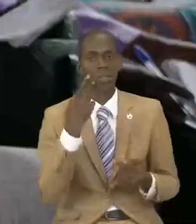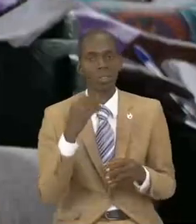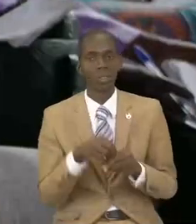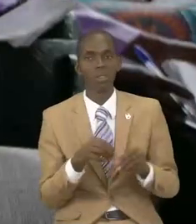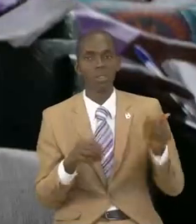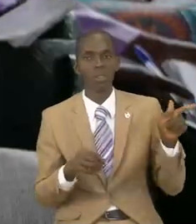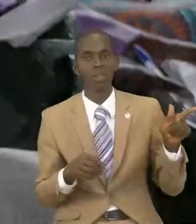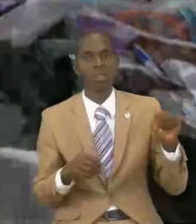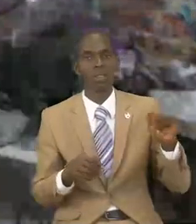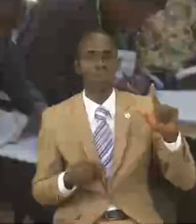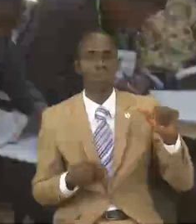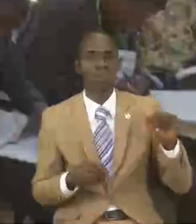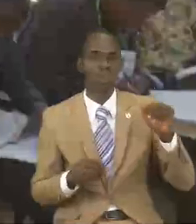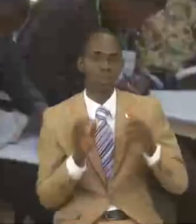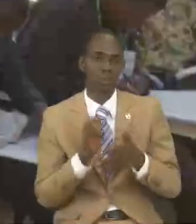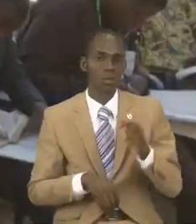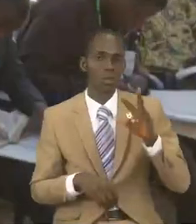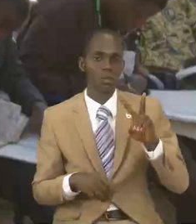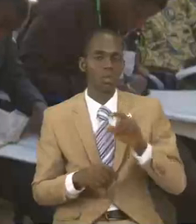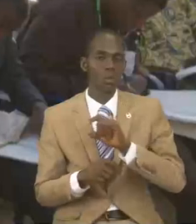Galates 2, 20.